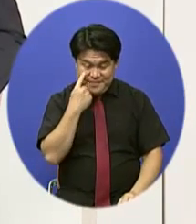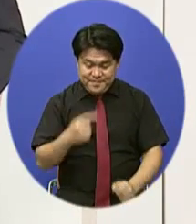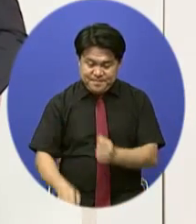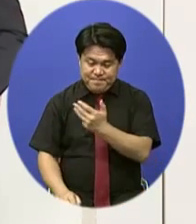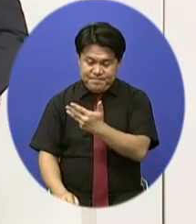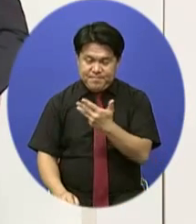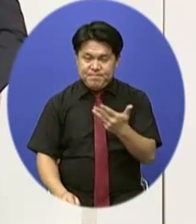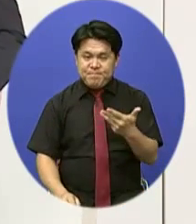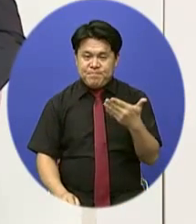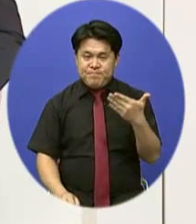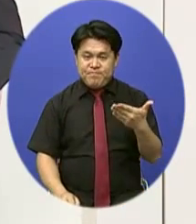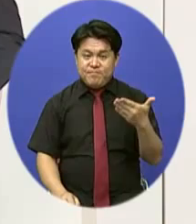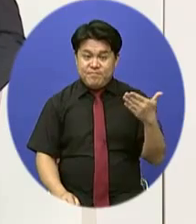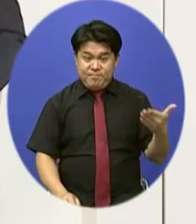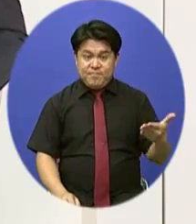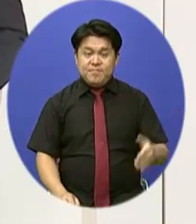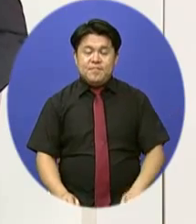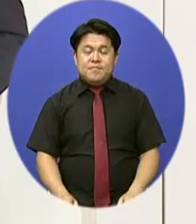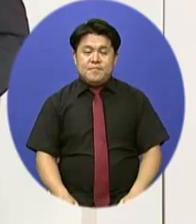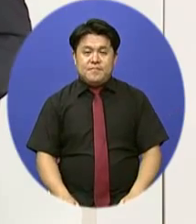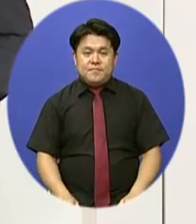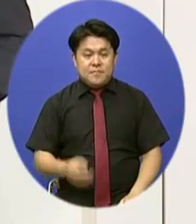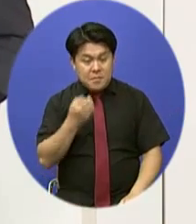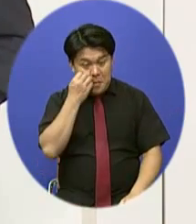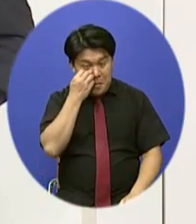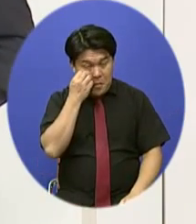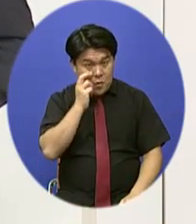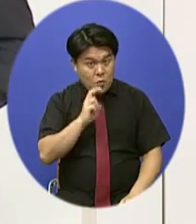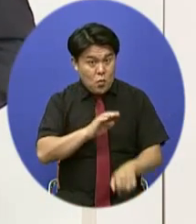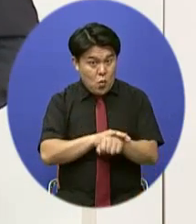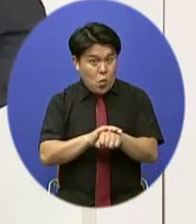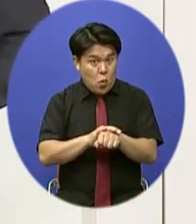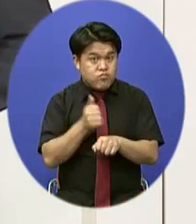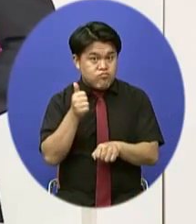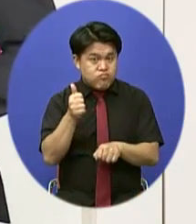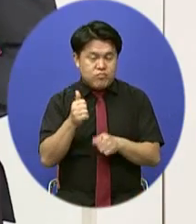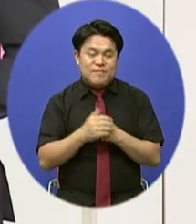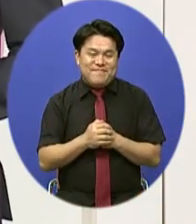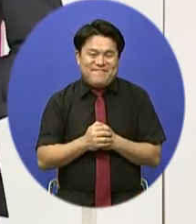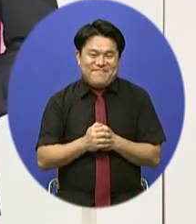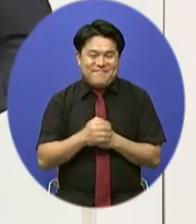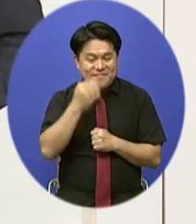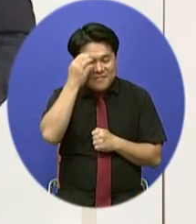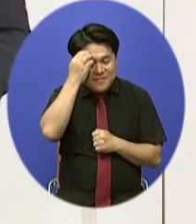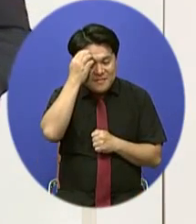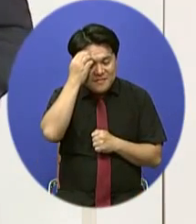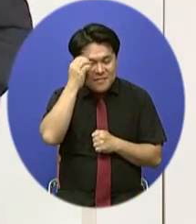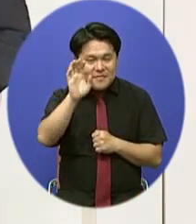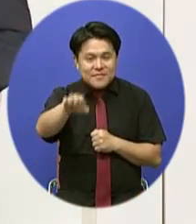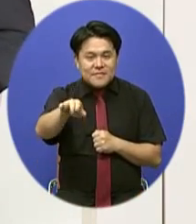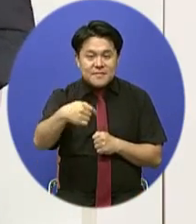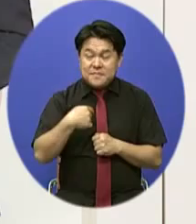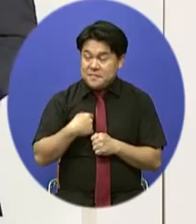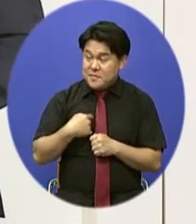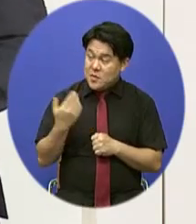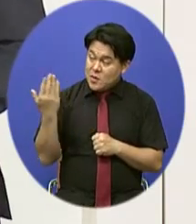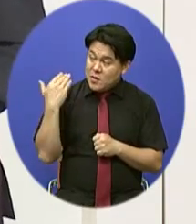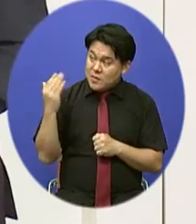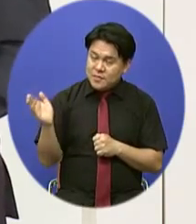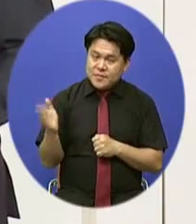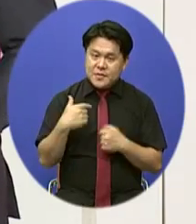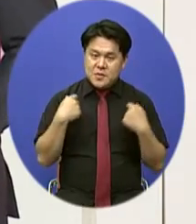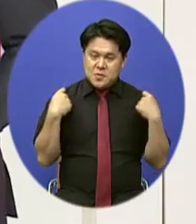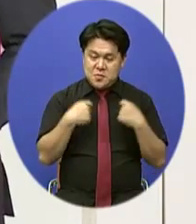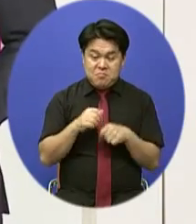9점. 보너스 9점입니다. 네. 아, 노래 잘 들었습니다. 네. 유정 씨. 네. 제가요. 네. 요즘 그 의상을